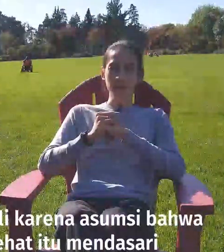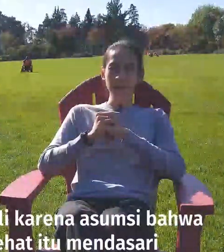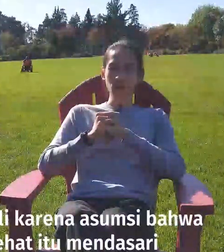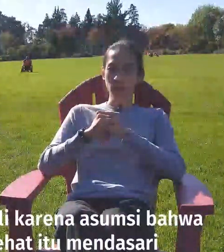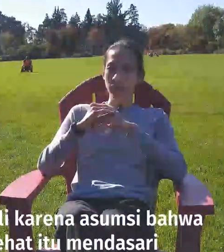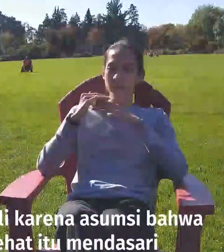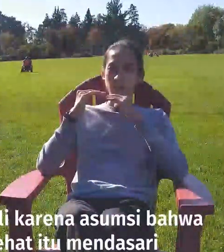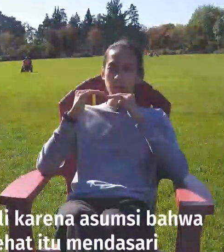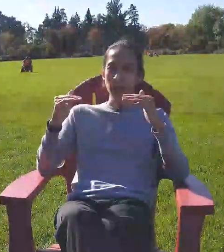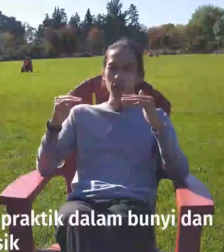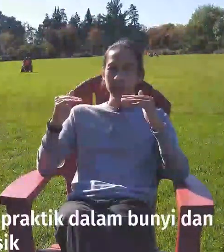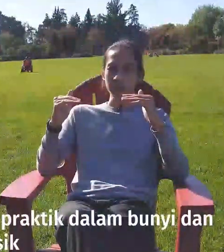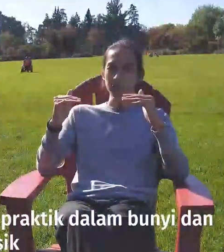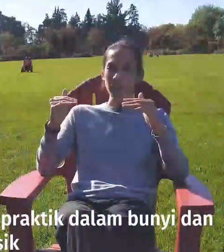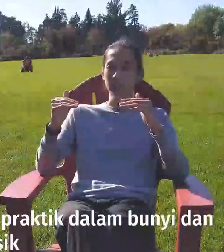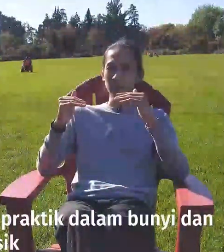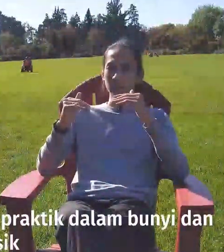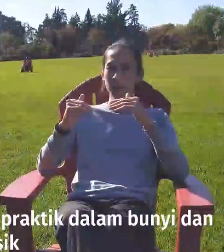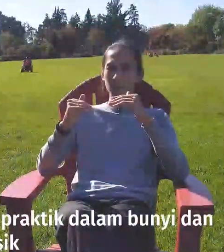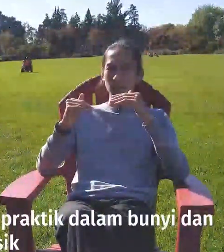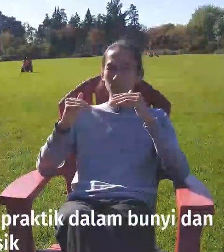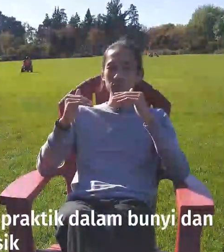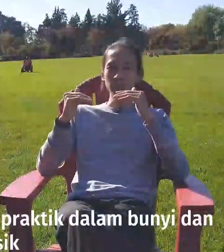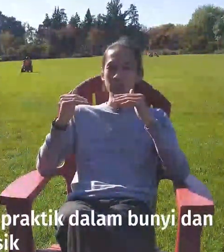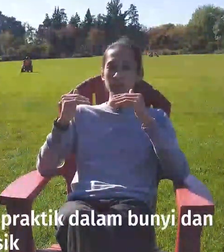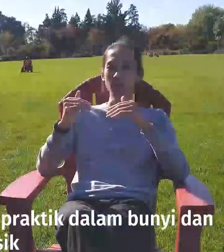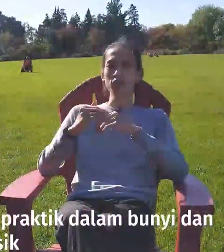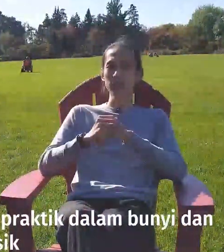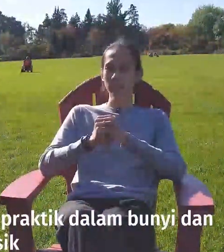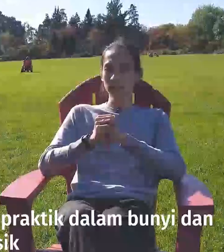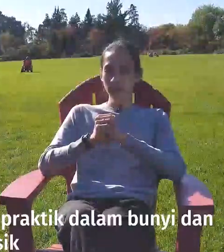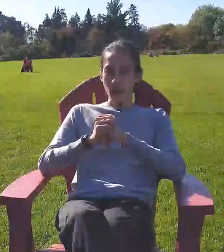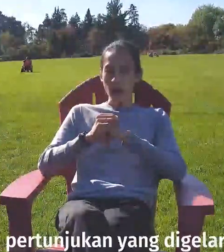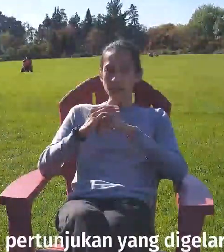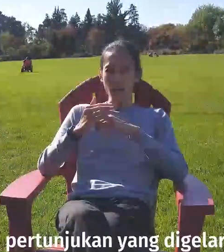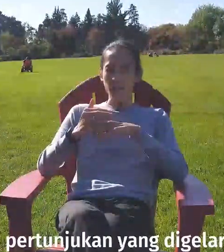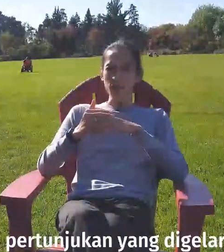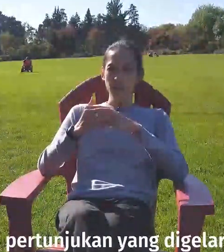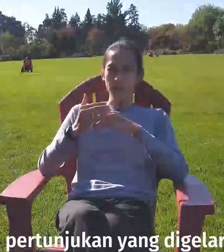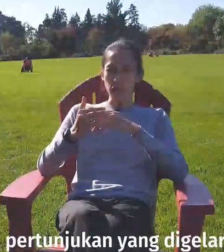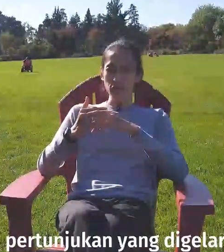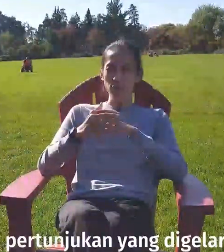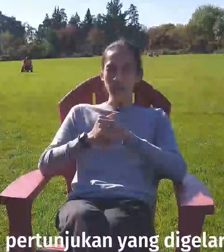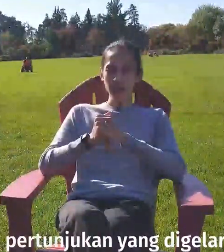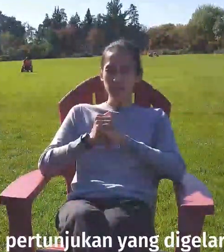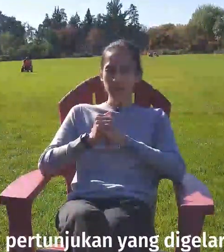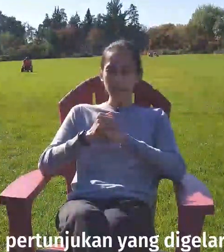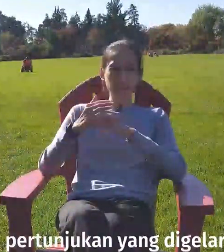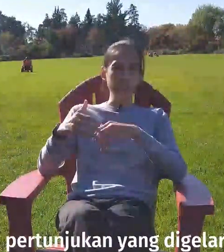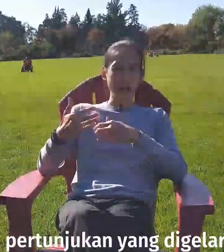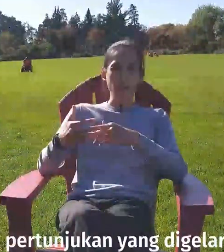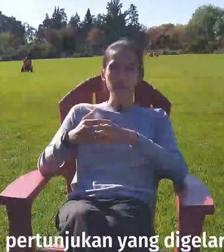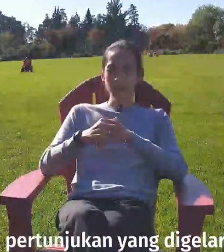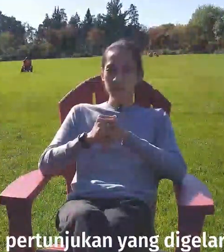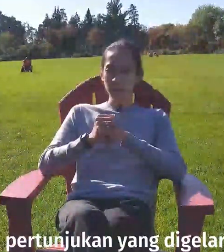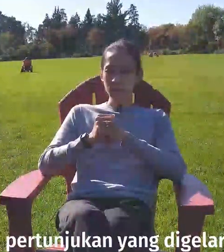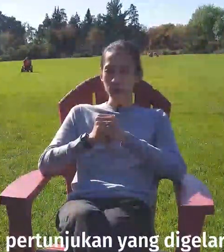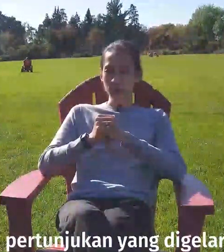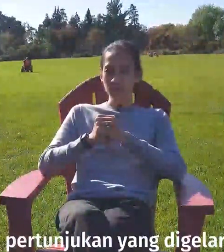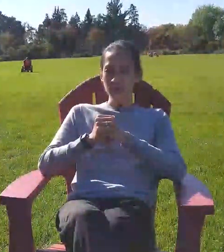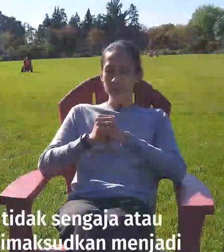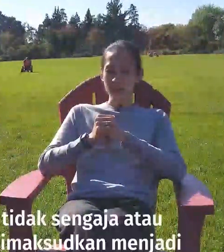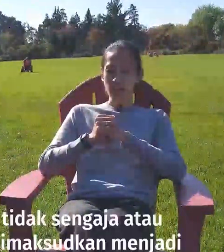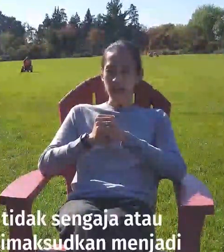telinga sehat itu mendasari mayoritas praktik dalam bunyi dan dalam musik karya atau seni pertunjukan yang digelar